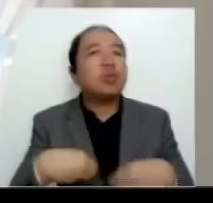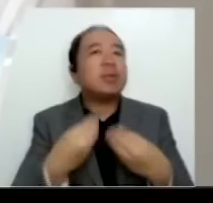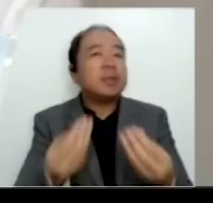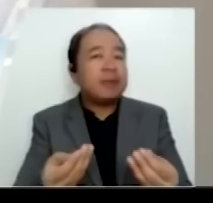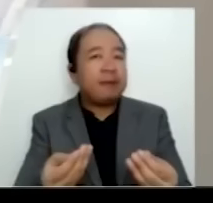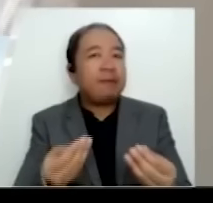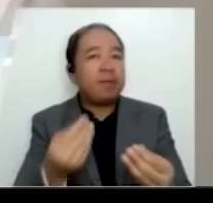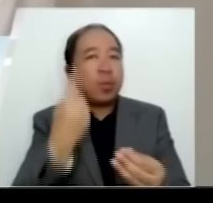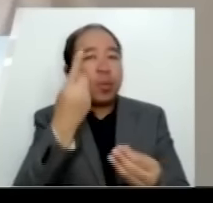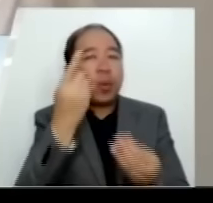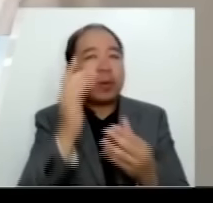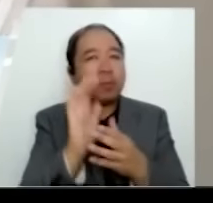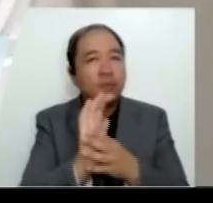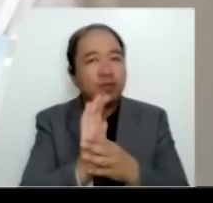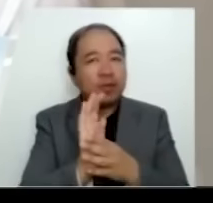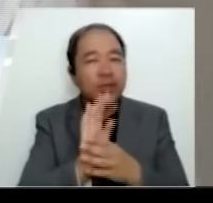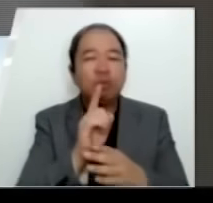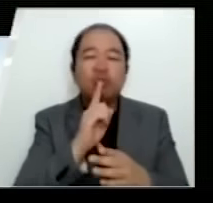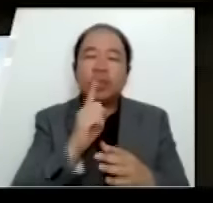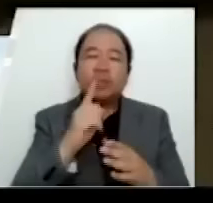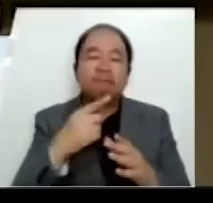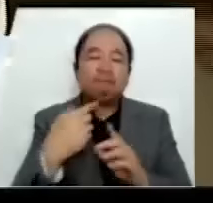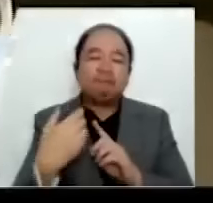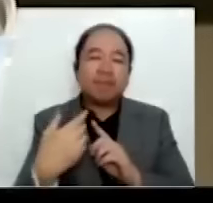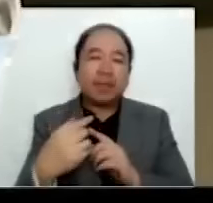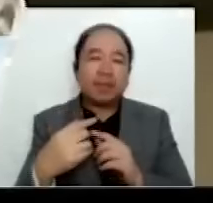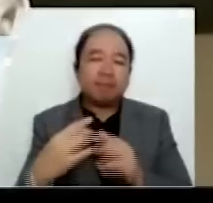na magmamarka sa mga puso ng mga Pilipino.